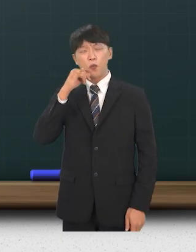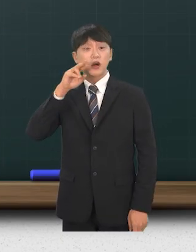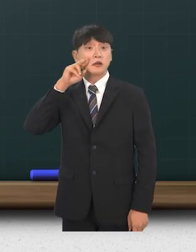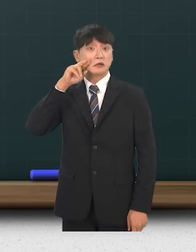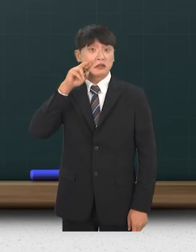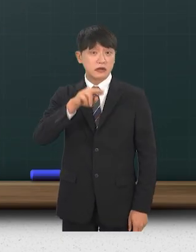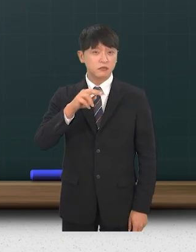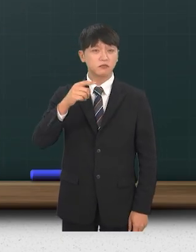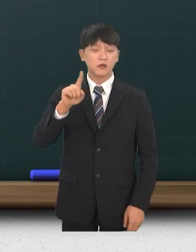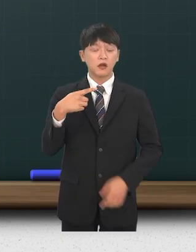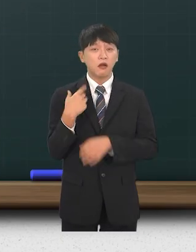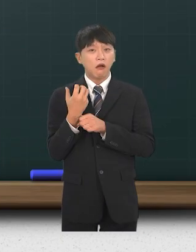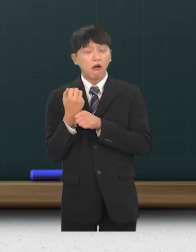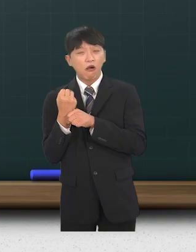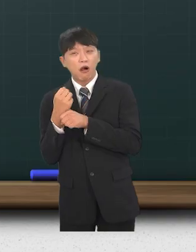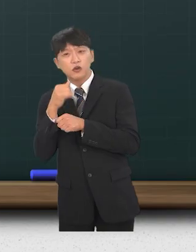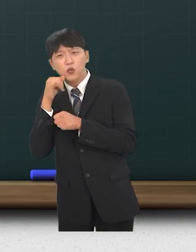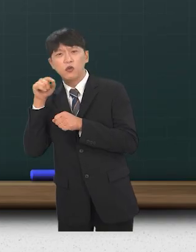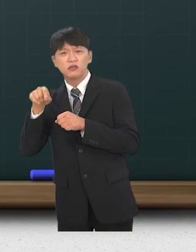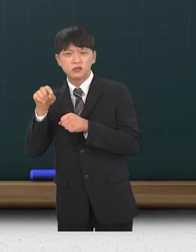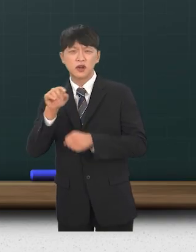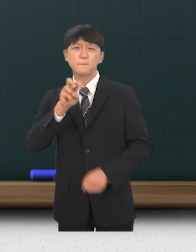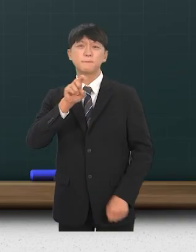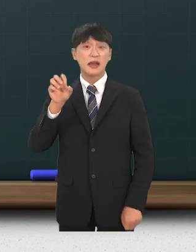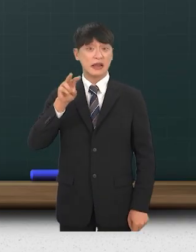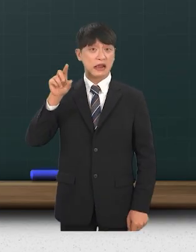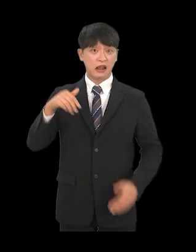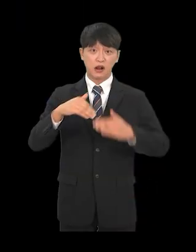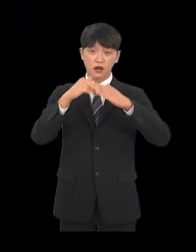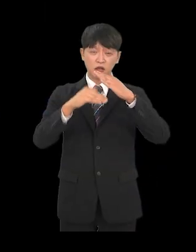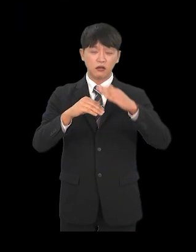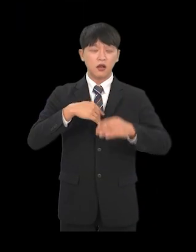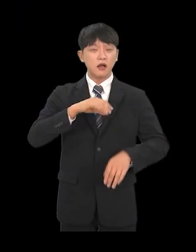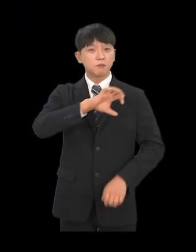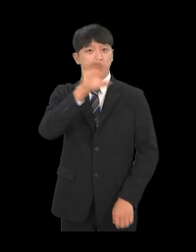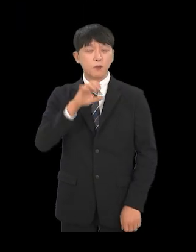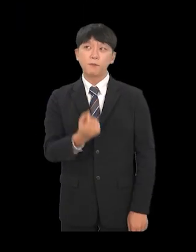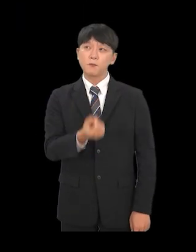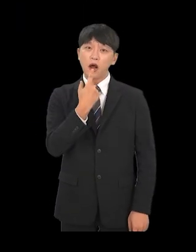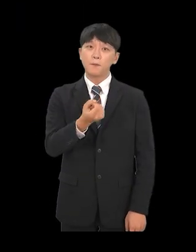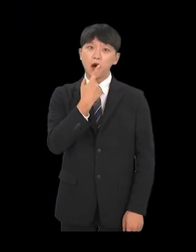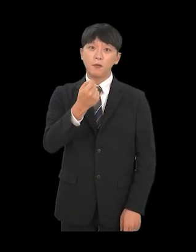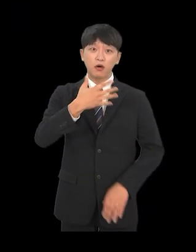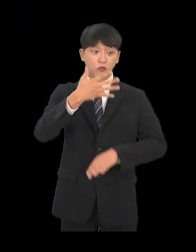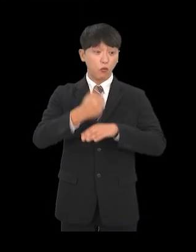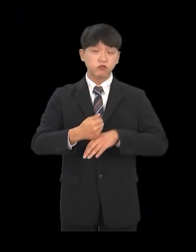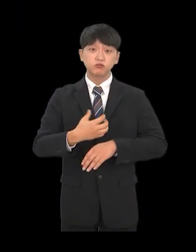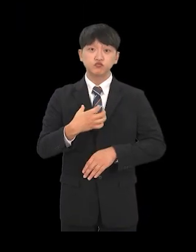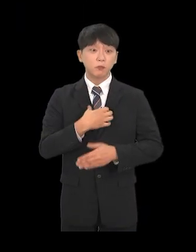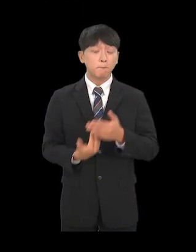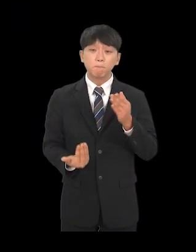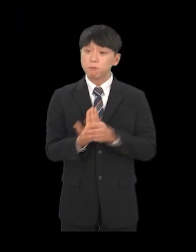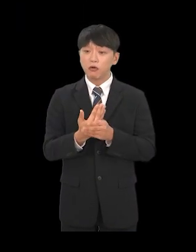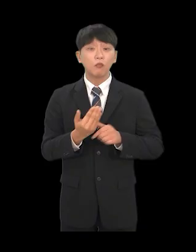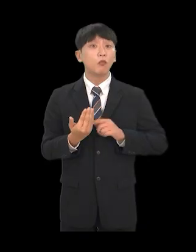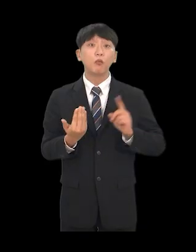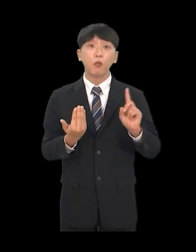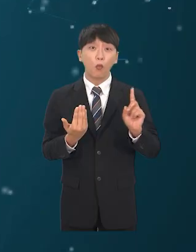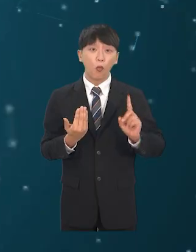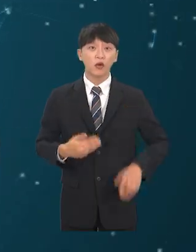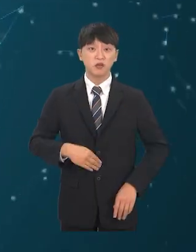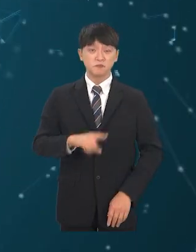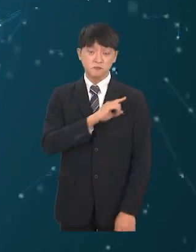중독성이 강하고 심각한 의존 증세를 일으키는 마약류 약물, 지속적으로 복용하게 되면 우리 몸에 어떤 위험이